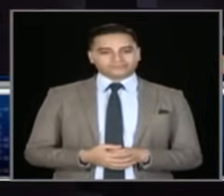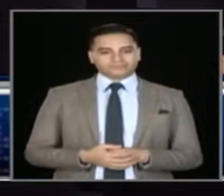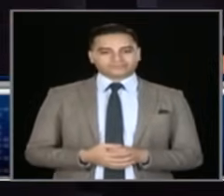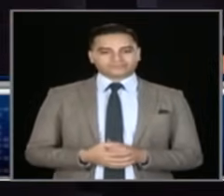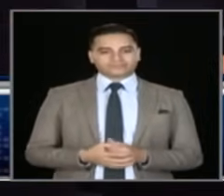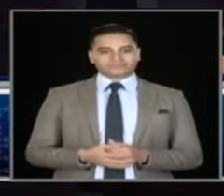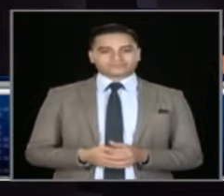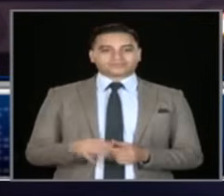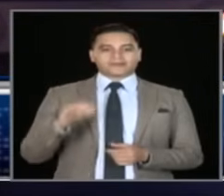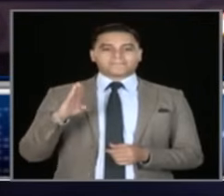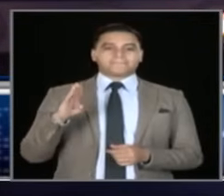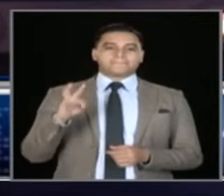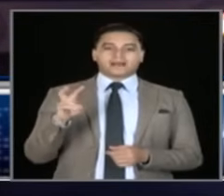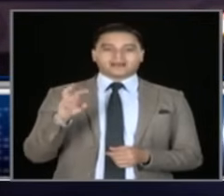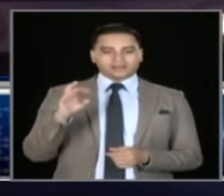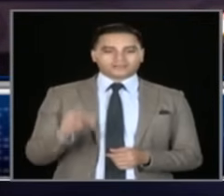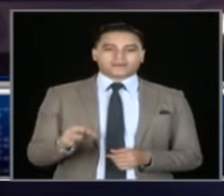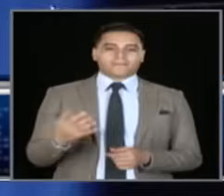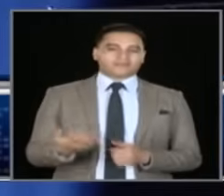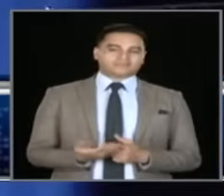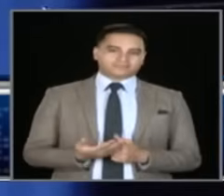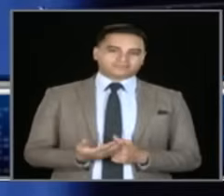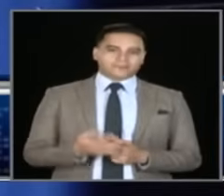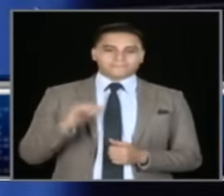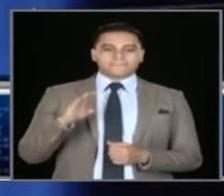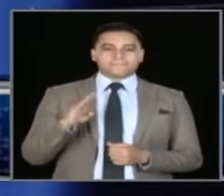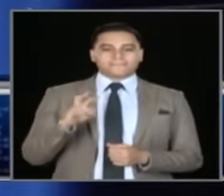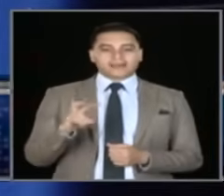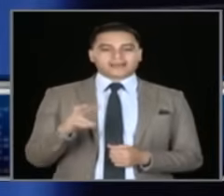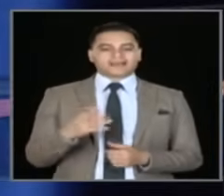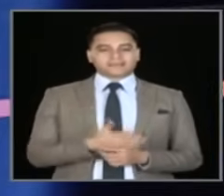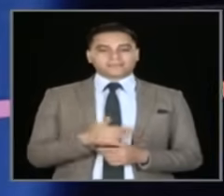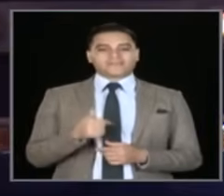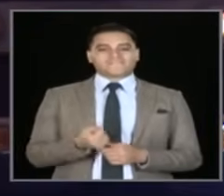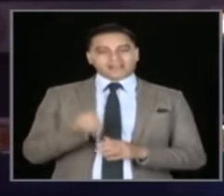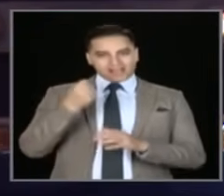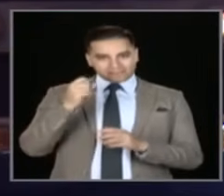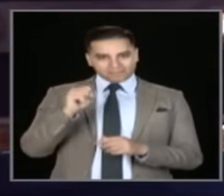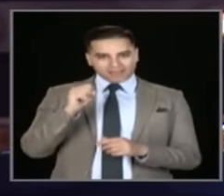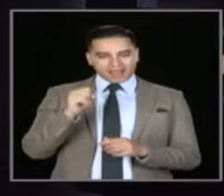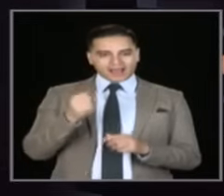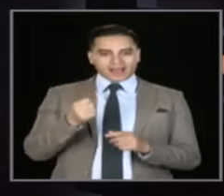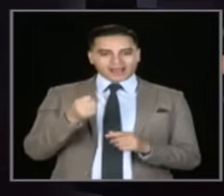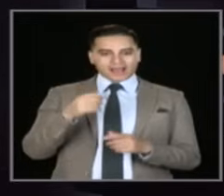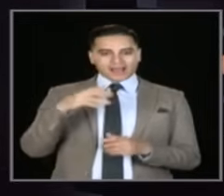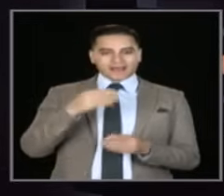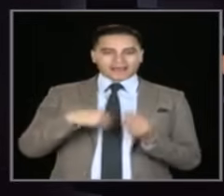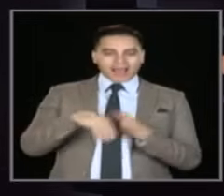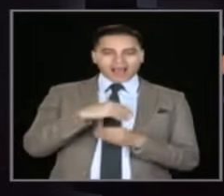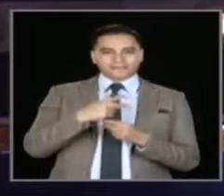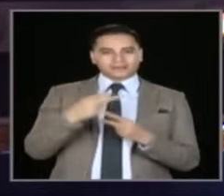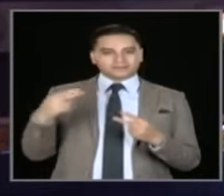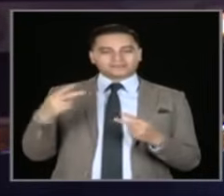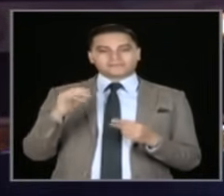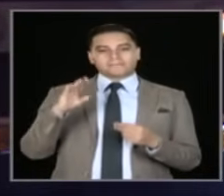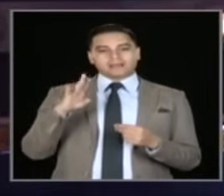تاني. مكة؟ مكة المكرمة طبعا طبعا، لأن فيها أدب الرحلات وفيها الكعبة. طيب بما